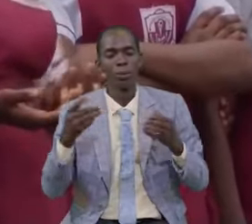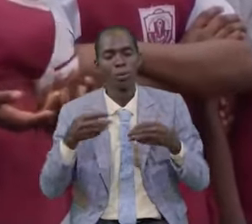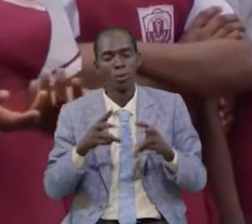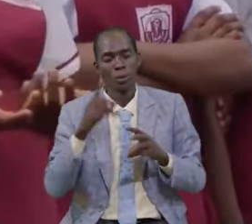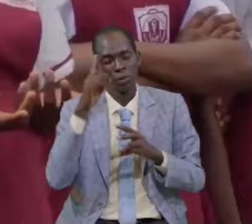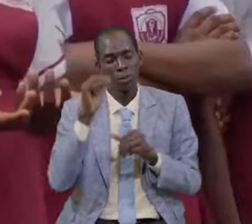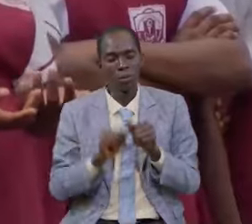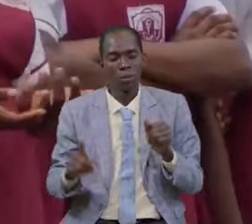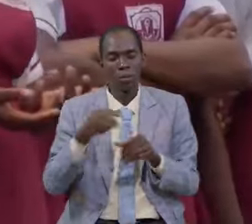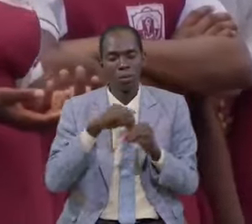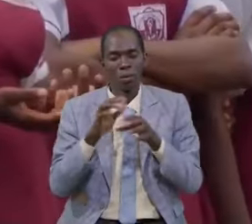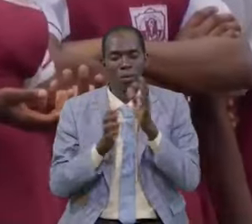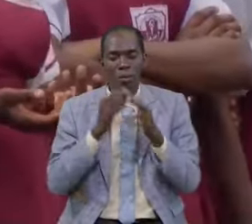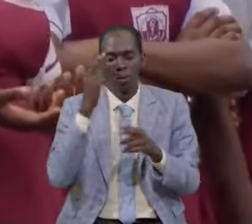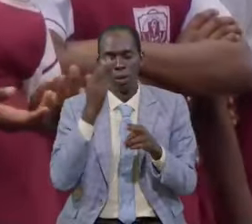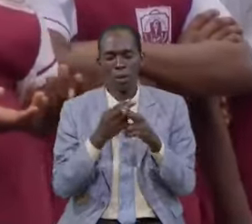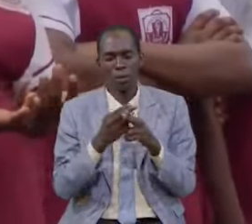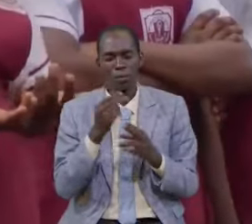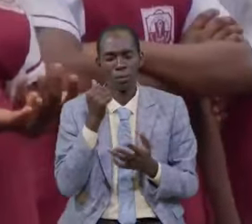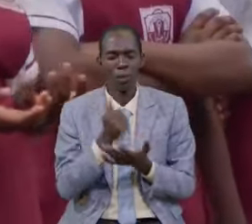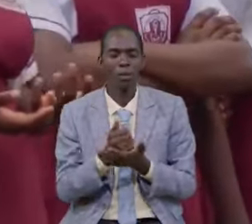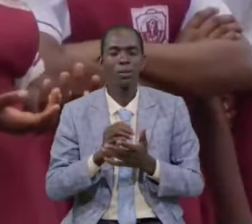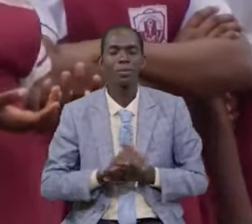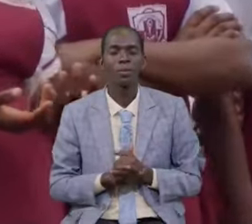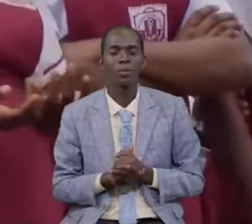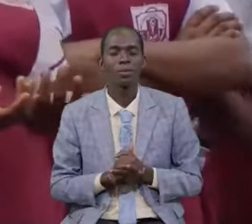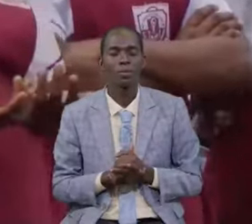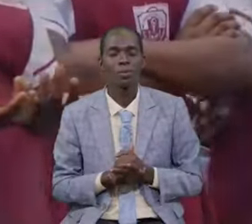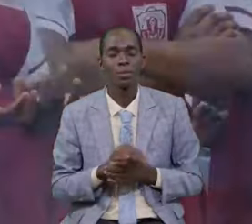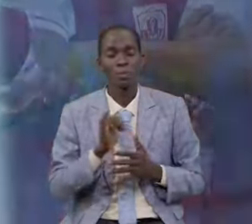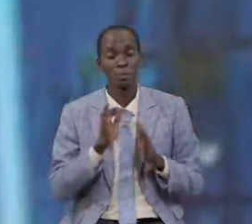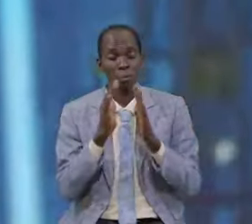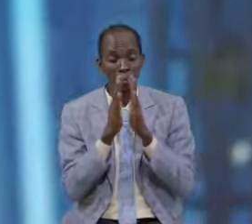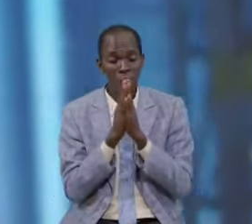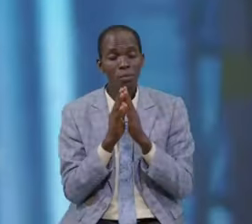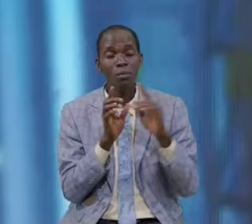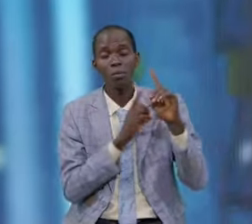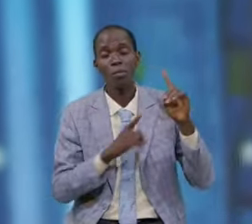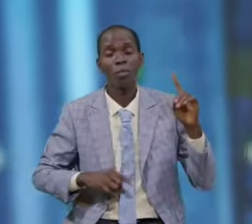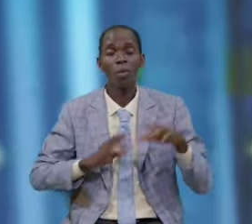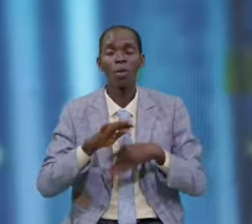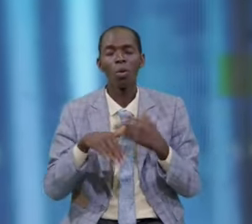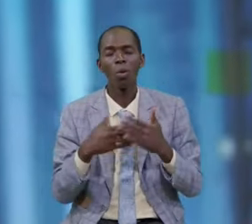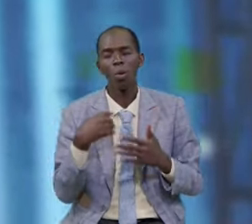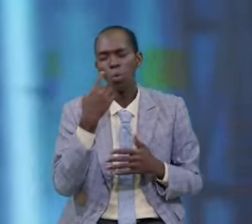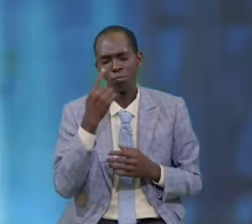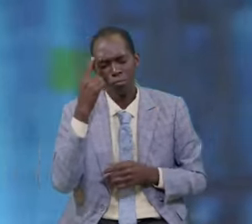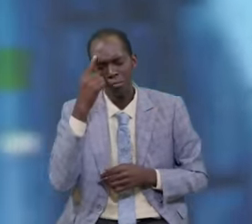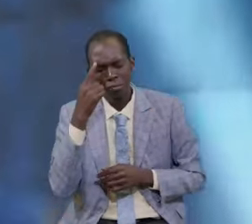de Jésus. Je prie, Seigneur, que ceux qui pensent à